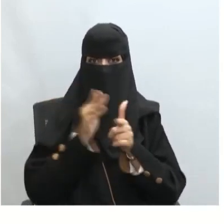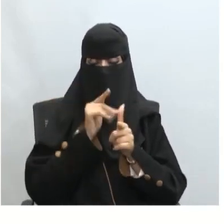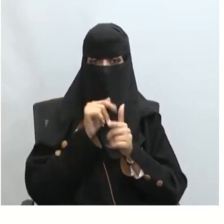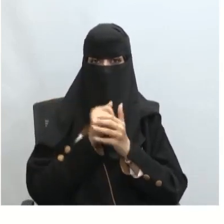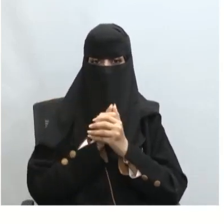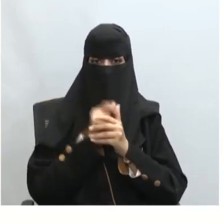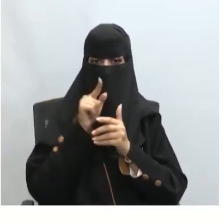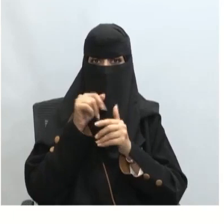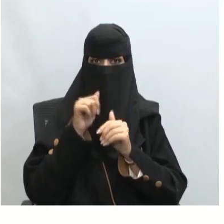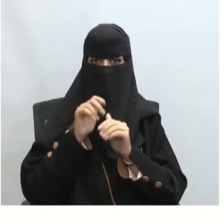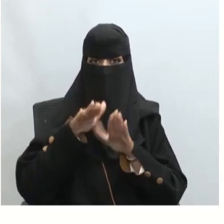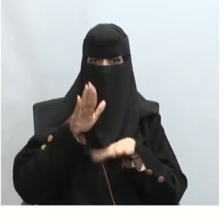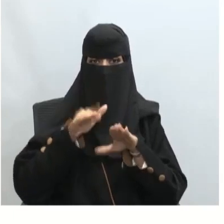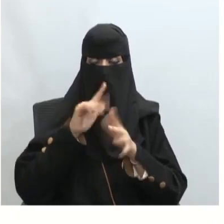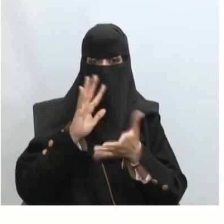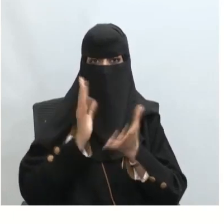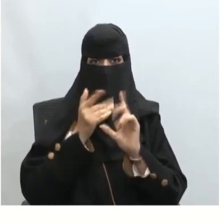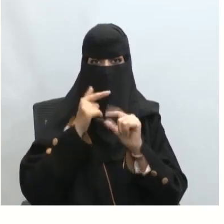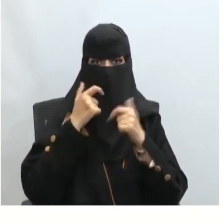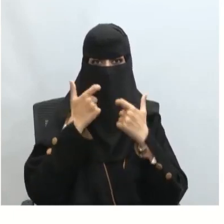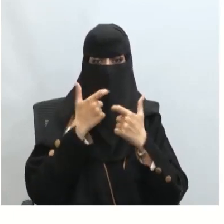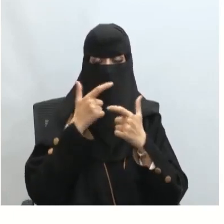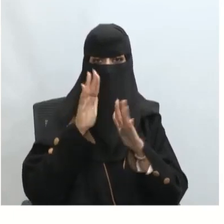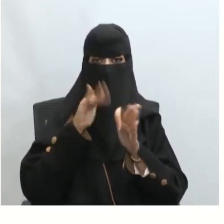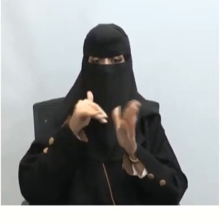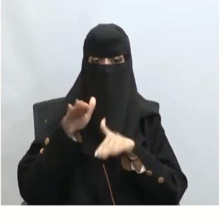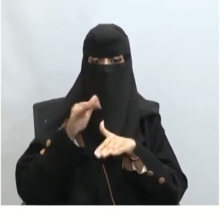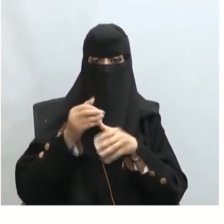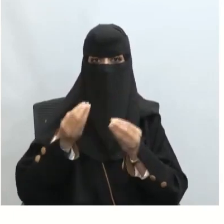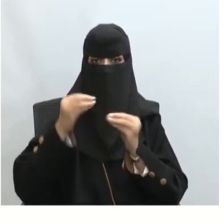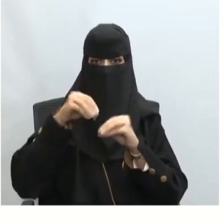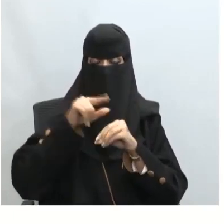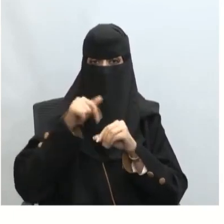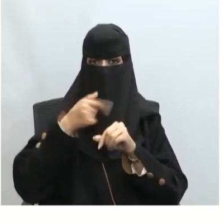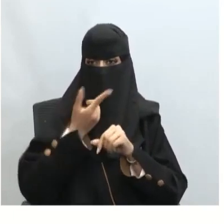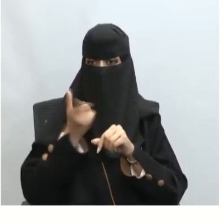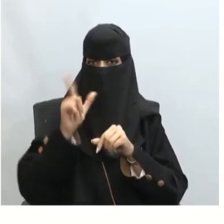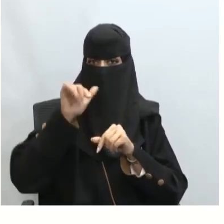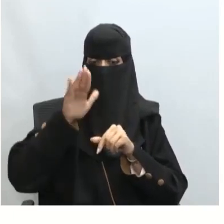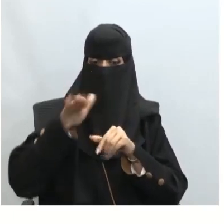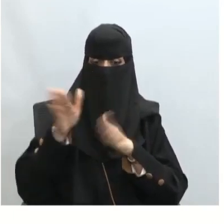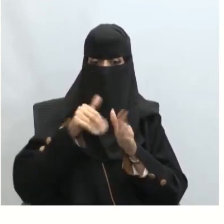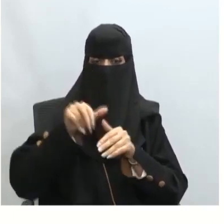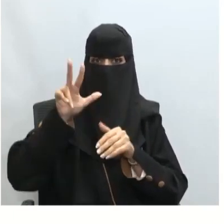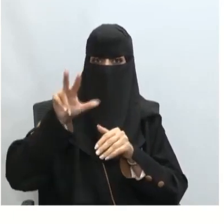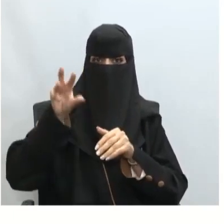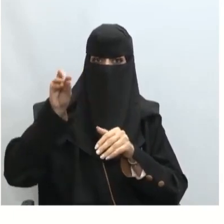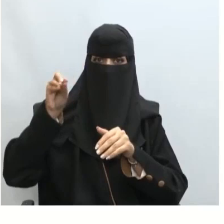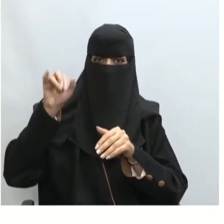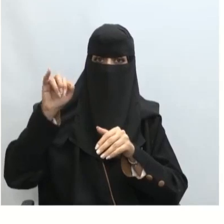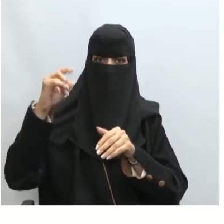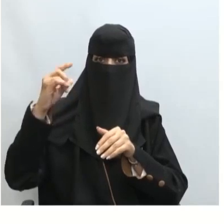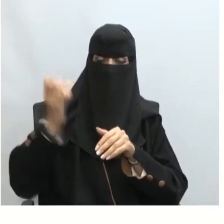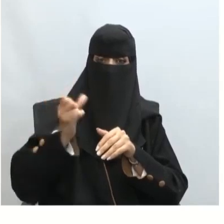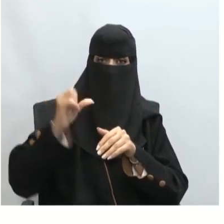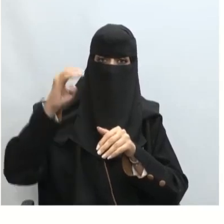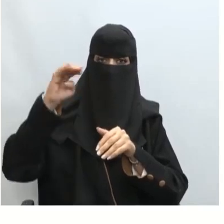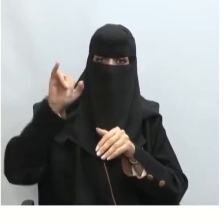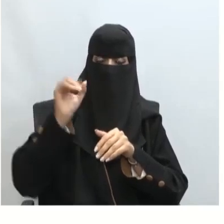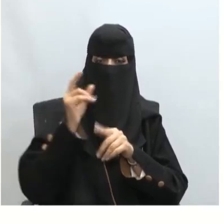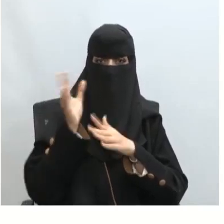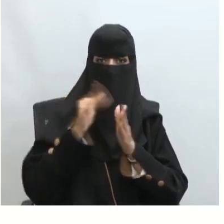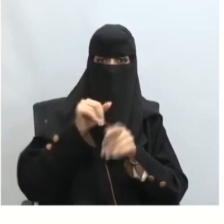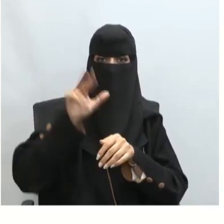يمكنك من المعادله العامه ملاحظه مكان اضافه كل من الهيدروجين والبروم طبعا